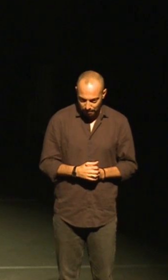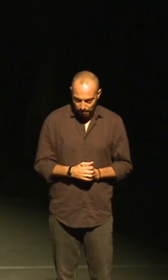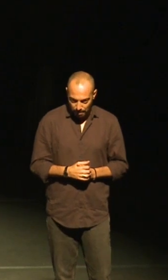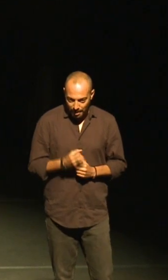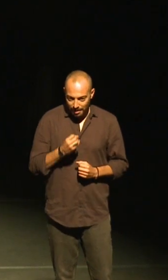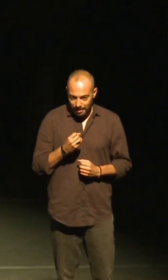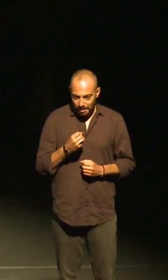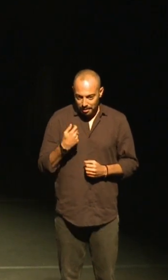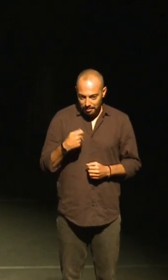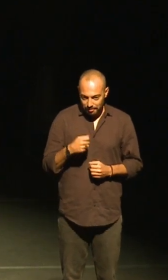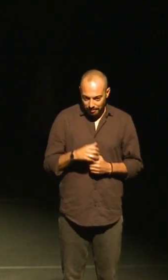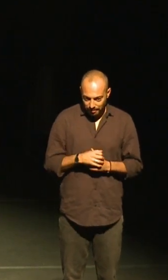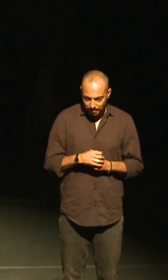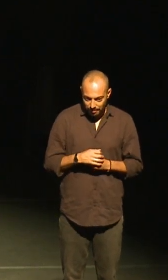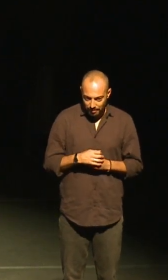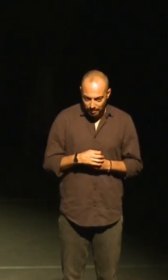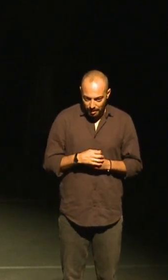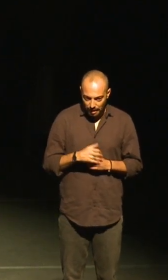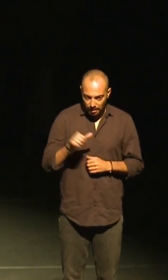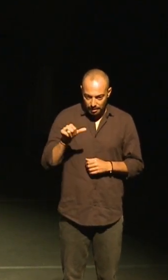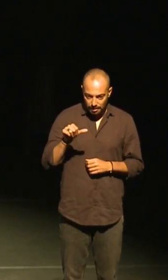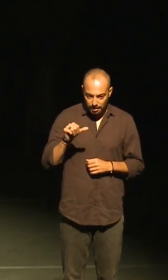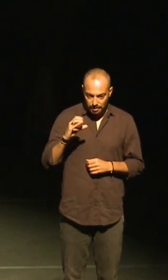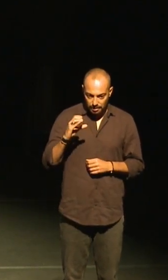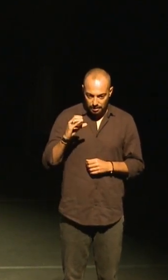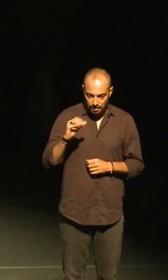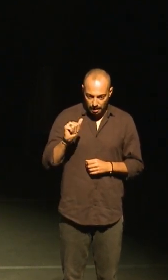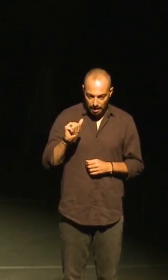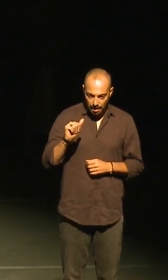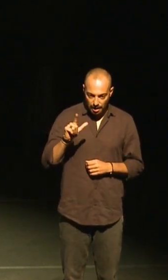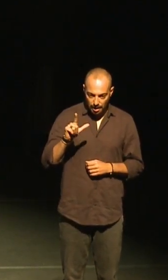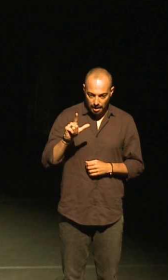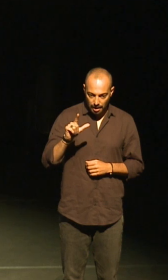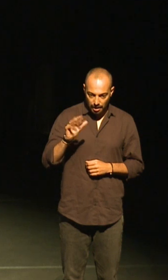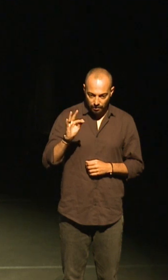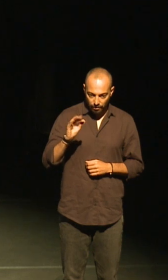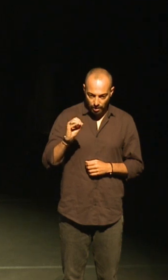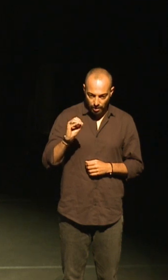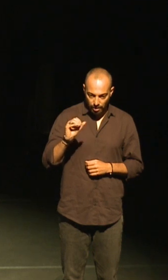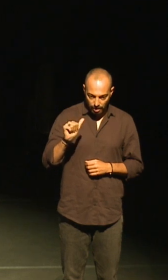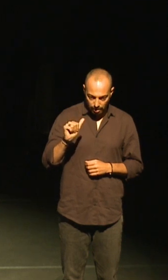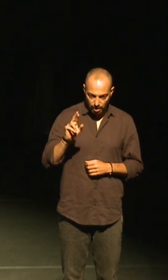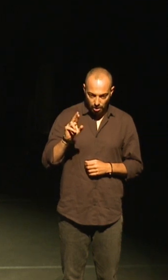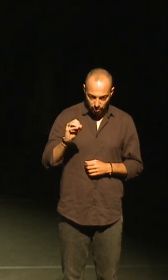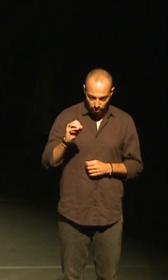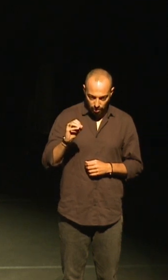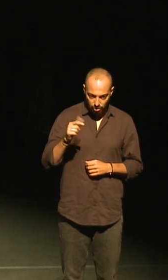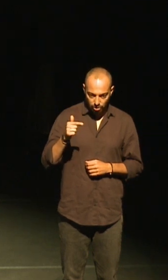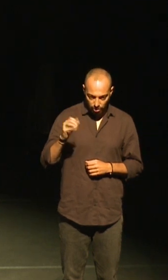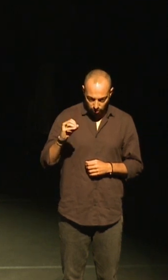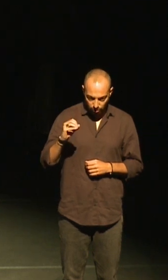un benvenuto a Ivan senza cui idea 13 anni fa noi oggi non saremo qua caro Benvenuto